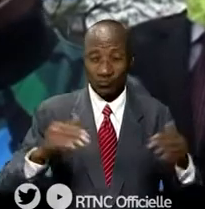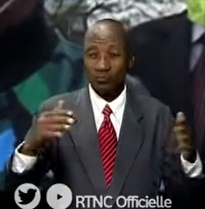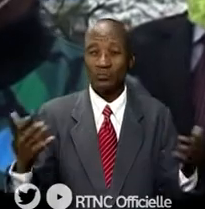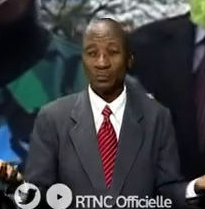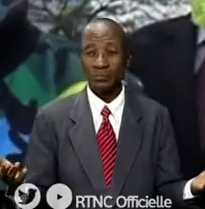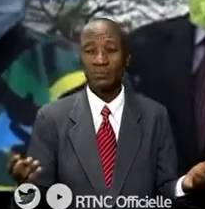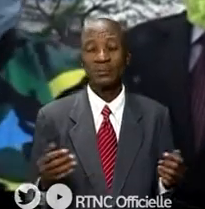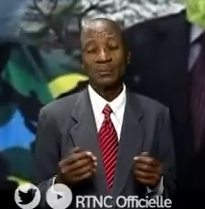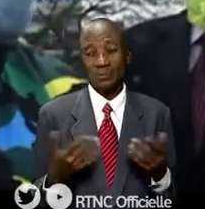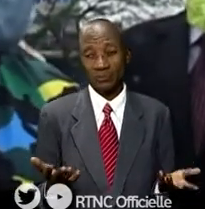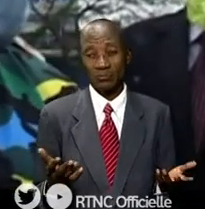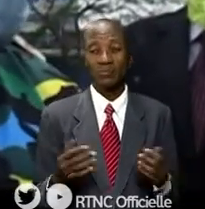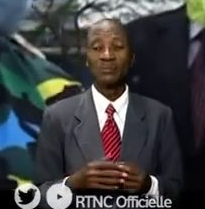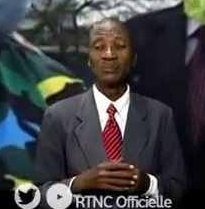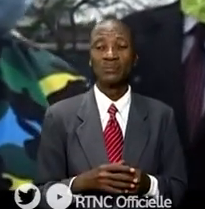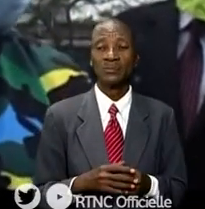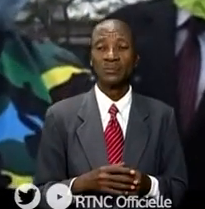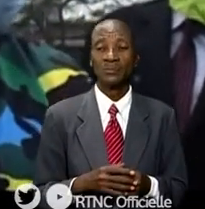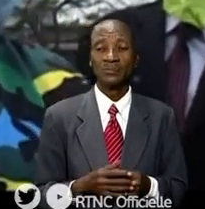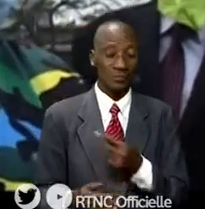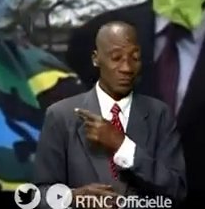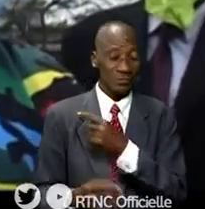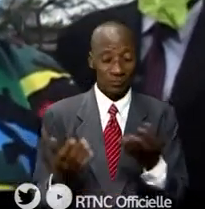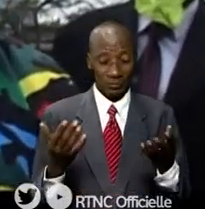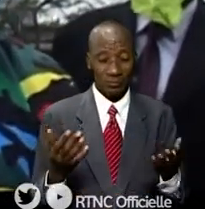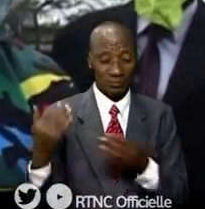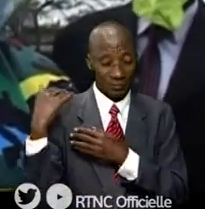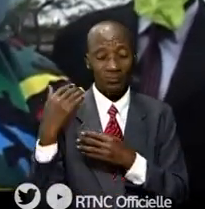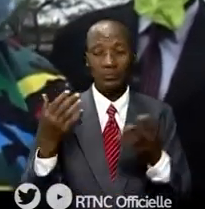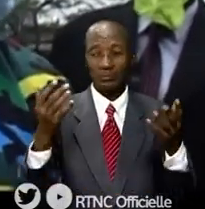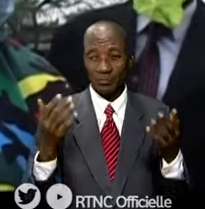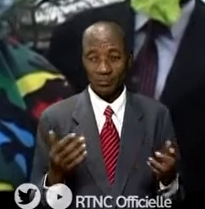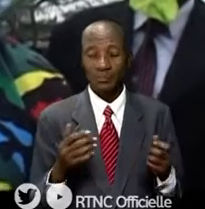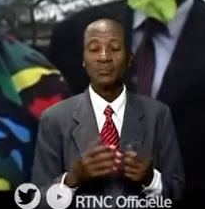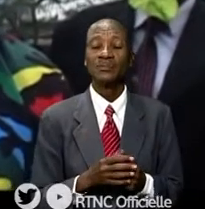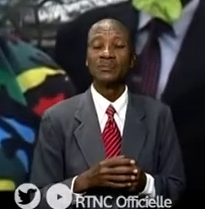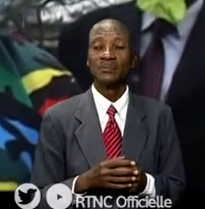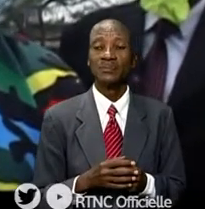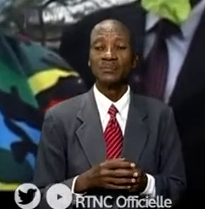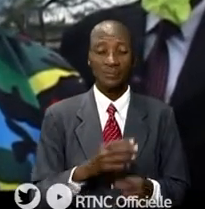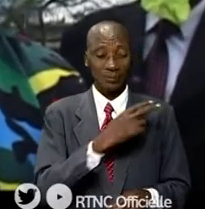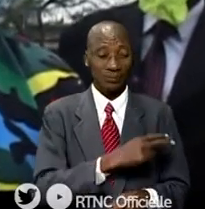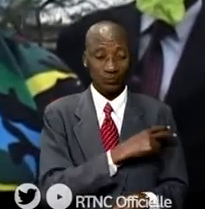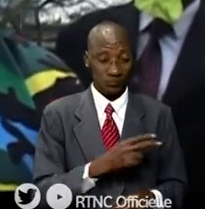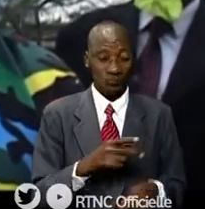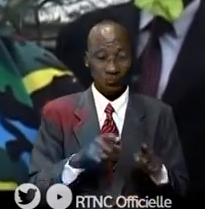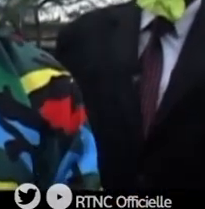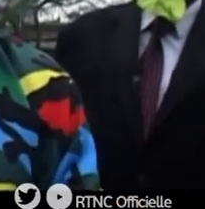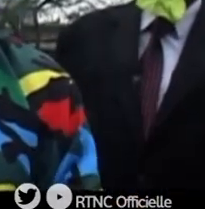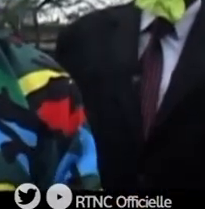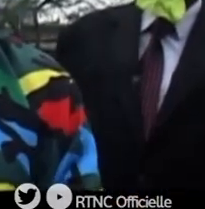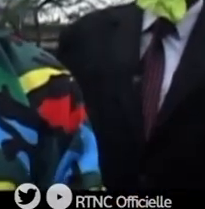Il y avait une dame là, et la dame me disait que monsieur vous passez. 38, c'est pour vous. Vous êtes une